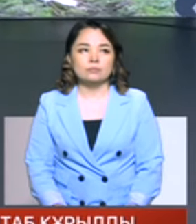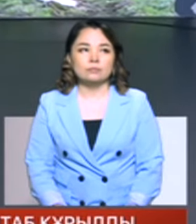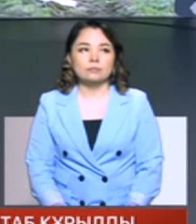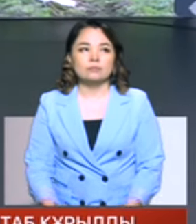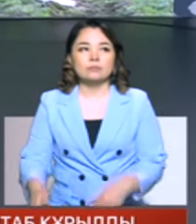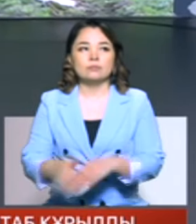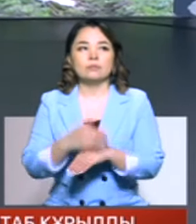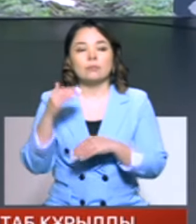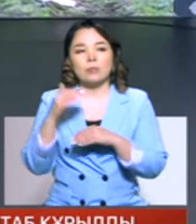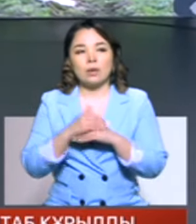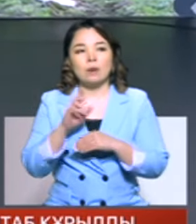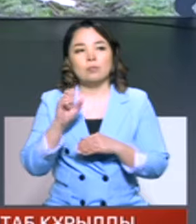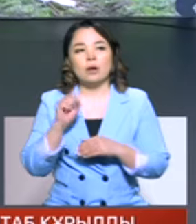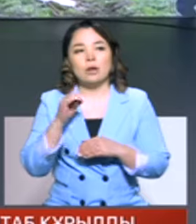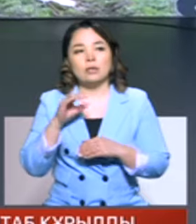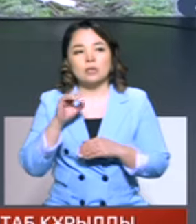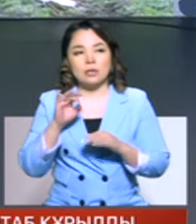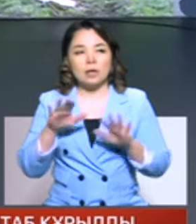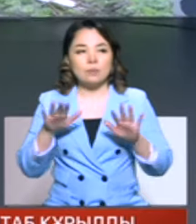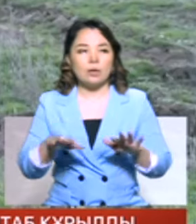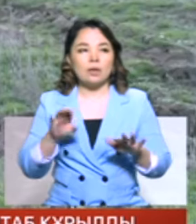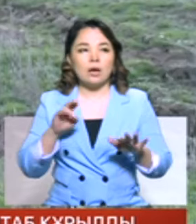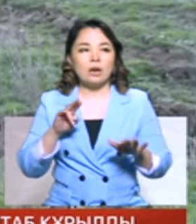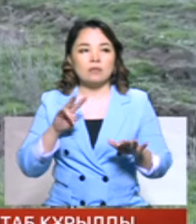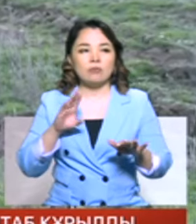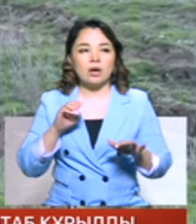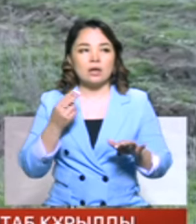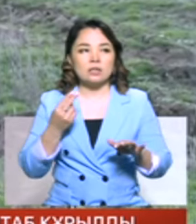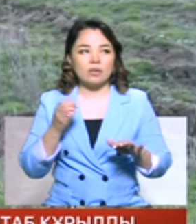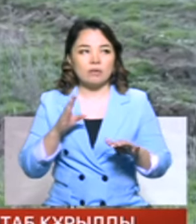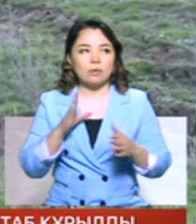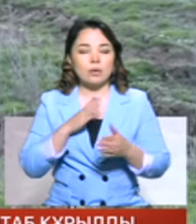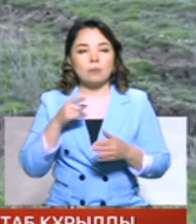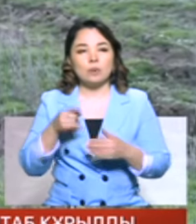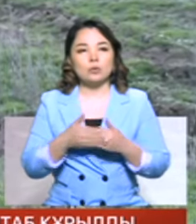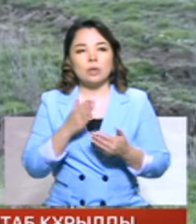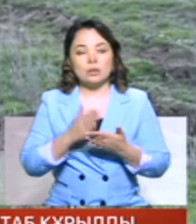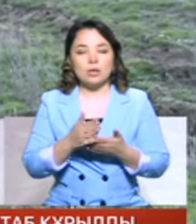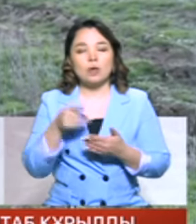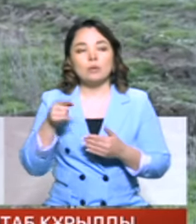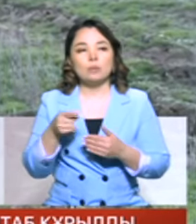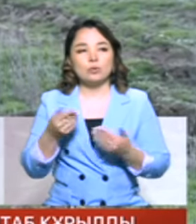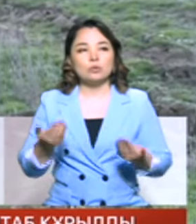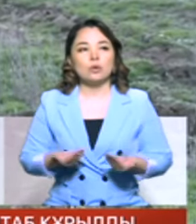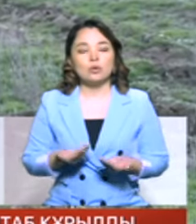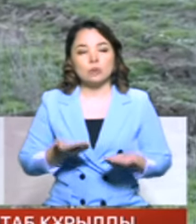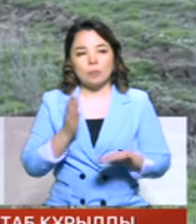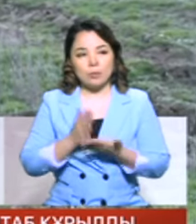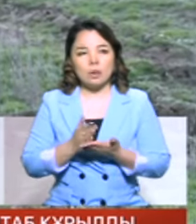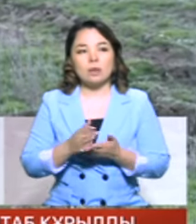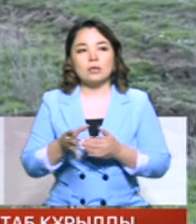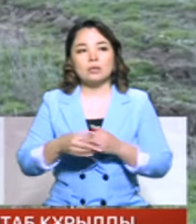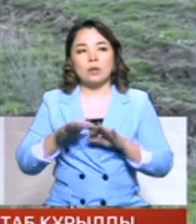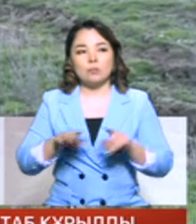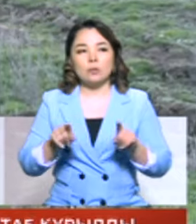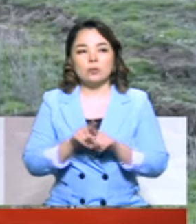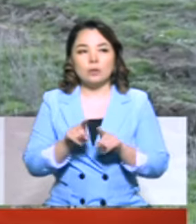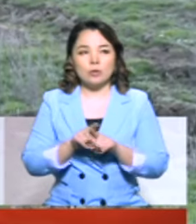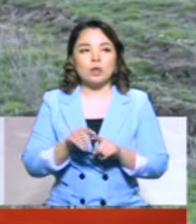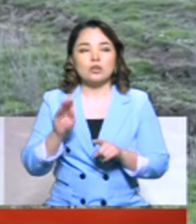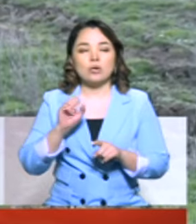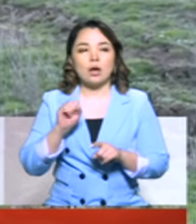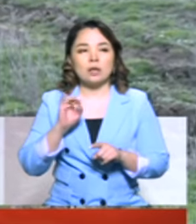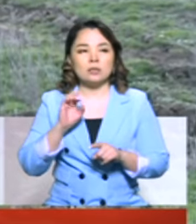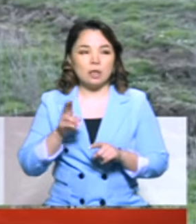Кешірек Лейла, Байтерек ауданына қарасты Январцев ауылына шамамен 1000-нан астам тұрғын бар. Елді мекенді жағалап өтетін